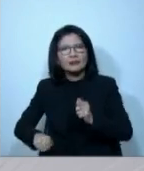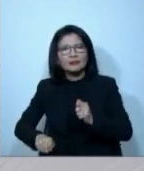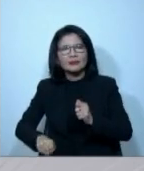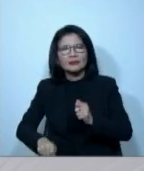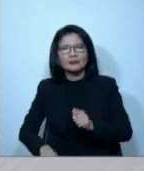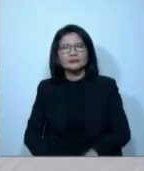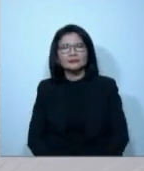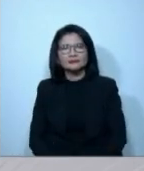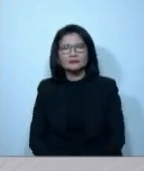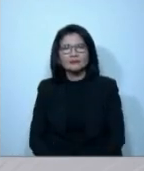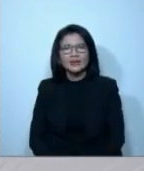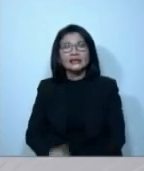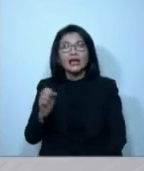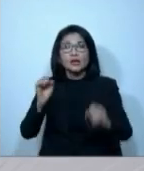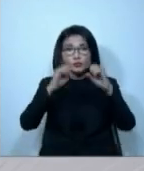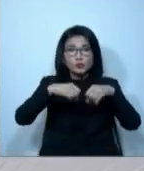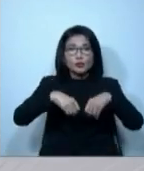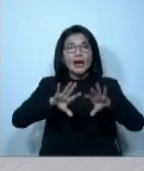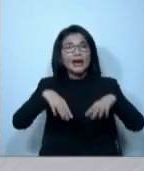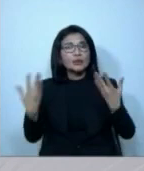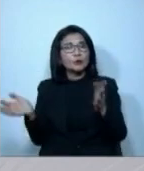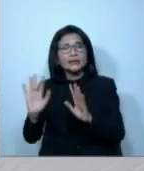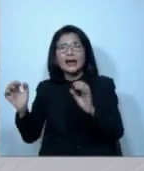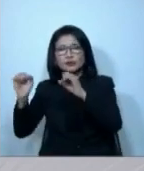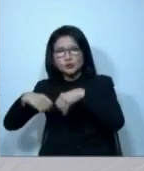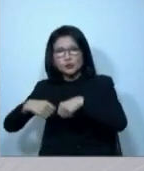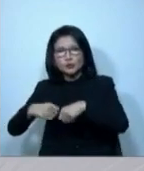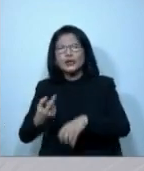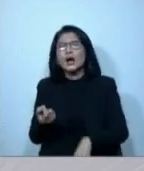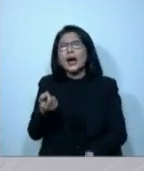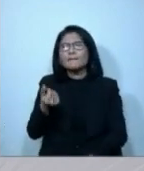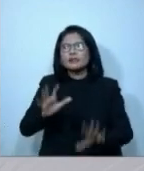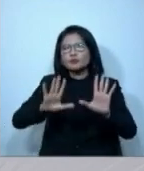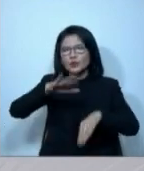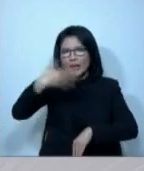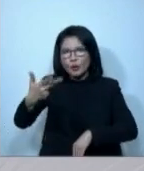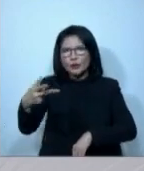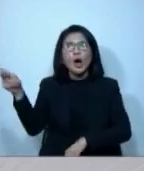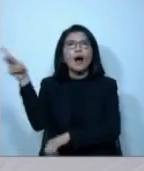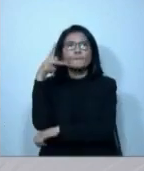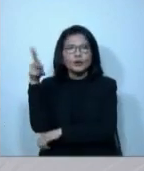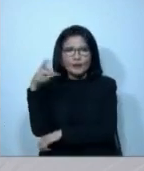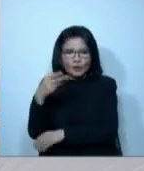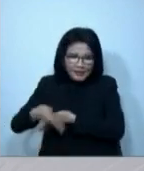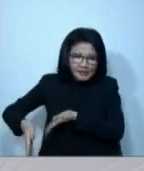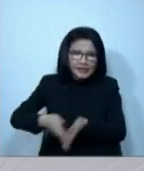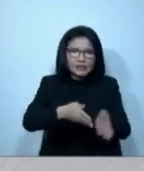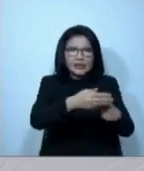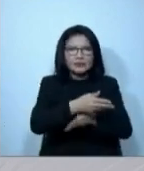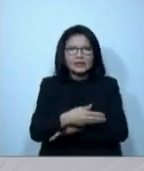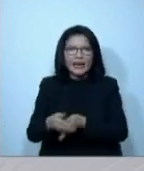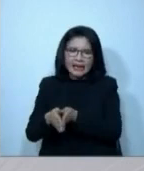ketika kemudian soal setuju tidak setuju, kami hampir 10 tahun. Bahkan proyek-proyek strategis nasional yang ada di Jawa